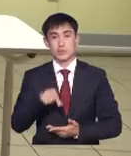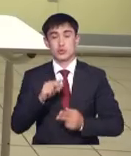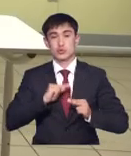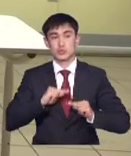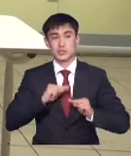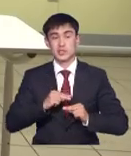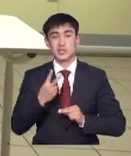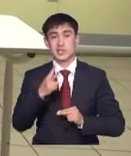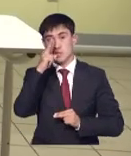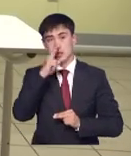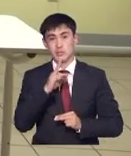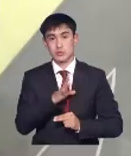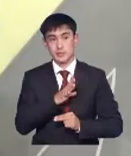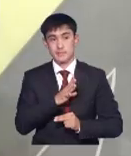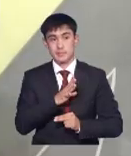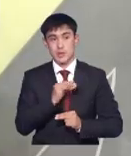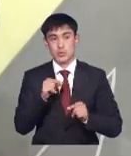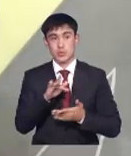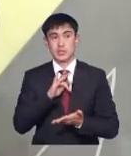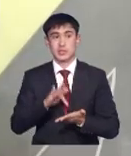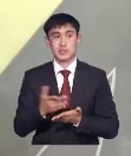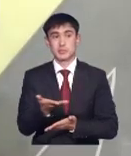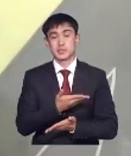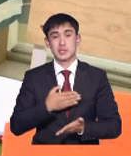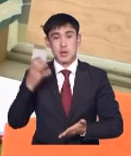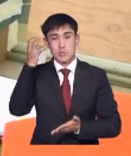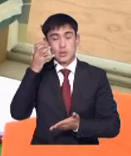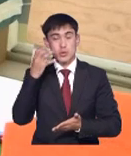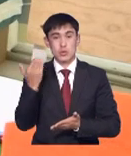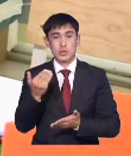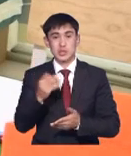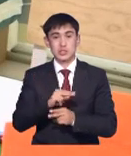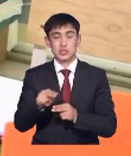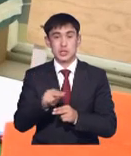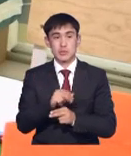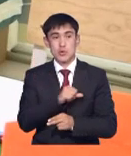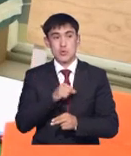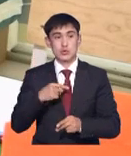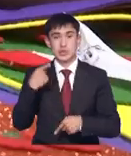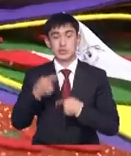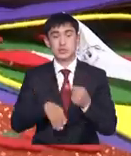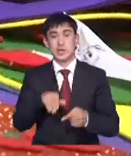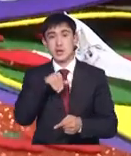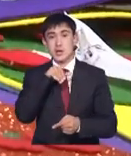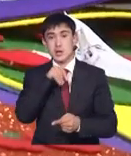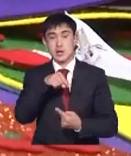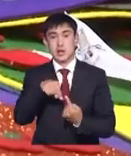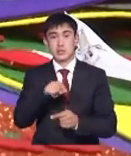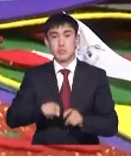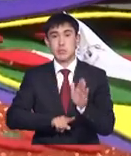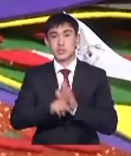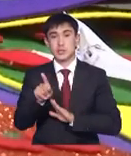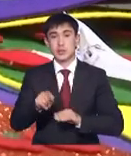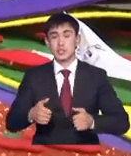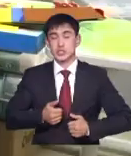жұмыс істегелі екі айға жуықтапты. Бұл орталық бізді психологиялық тұрғыдан шыңдап, өз алдымызға кәсіп бастауға